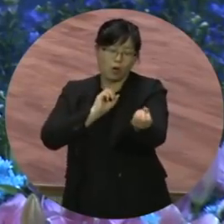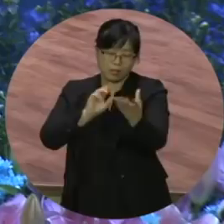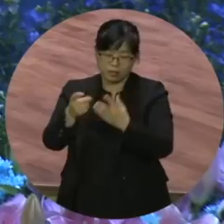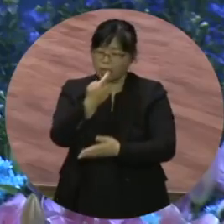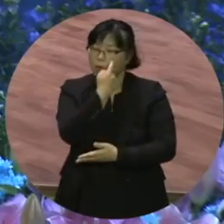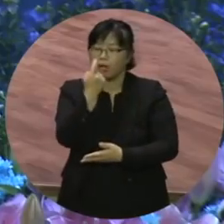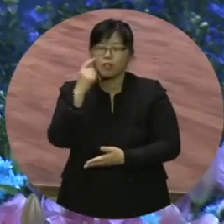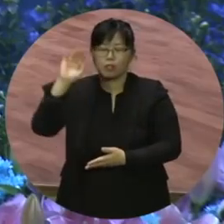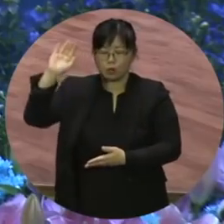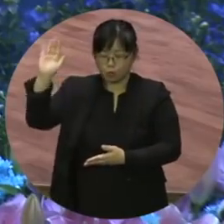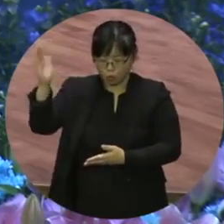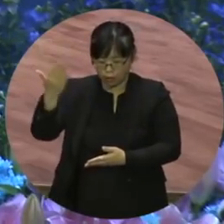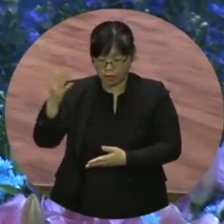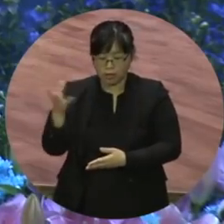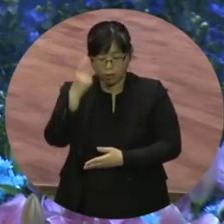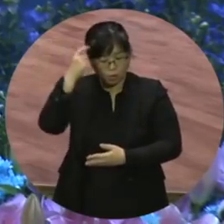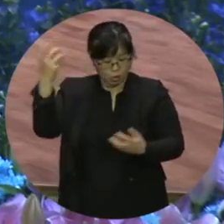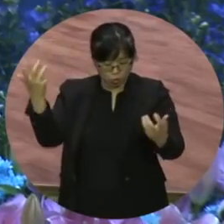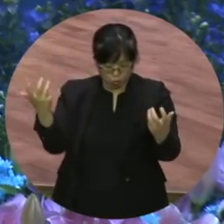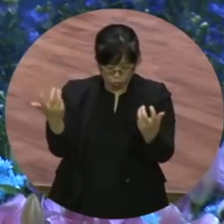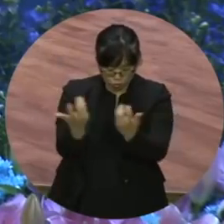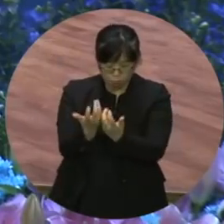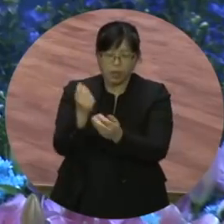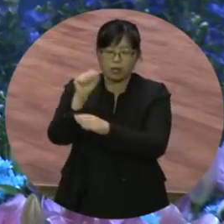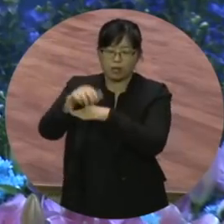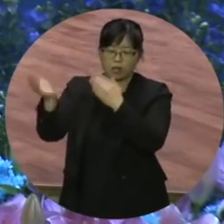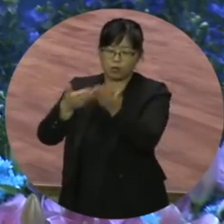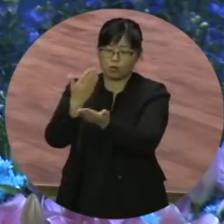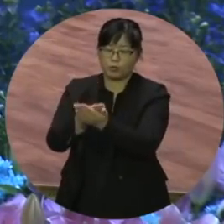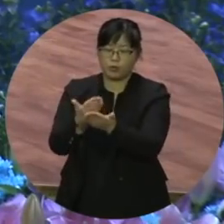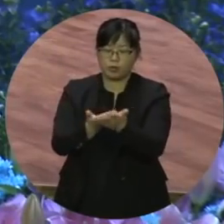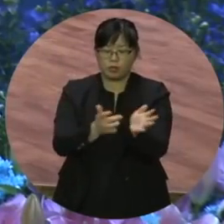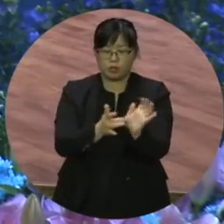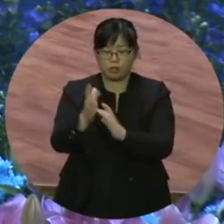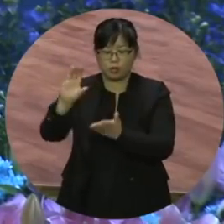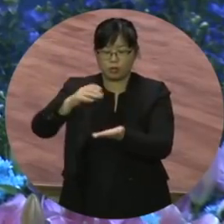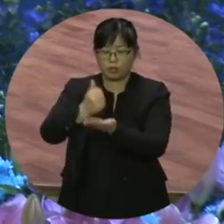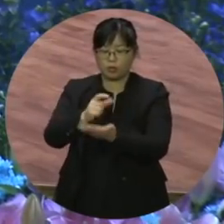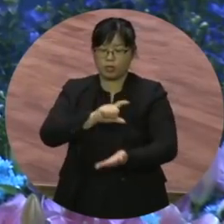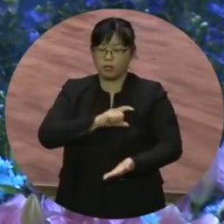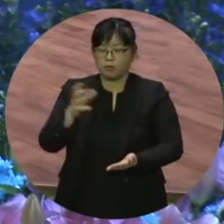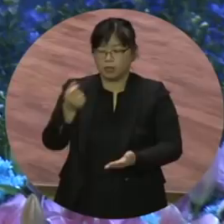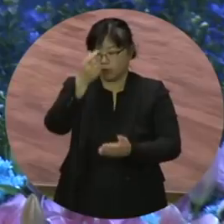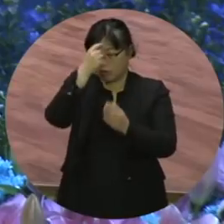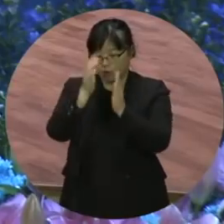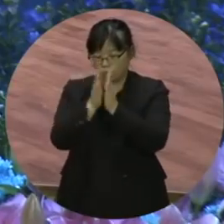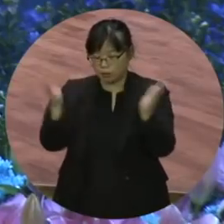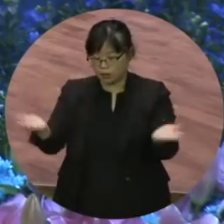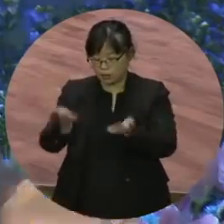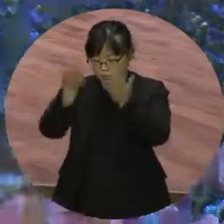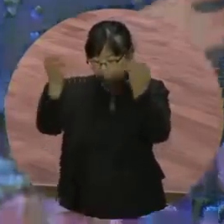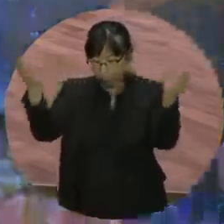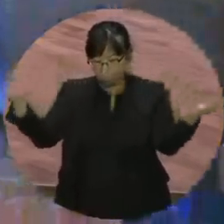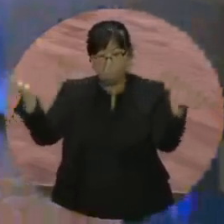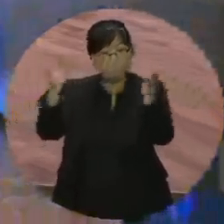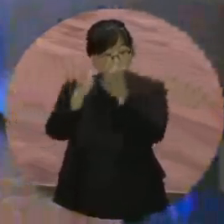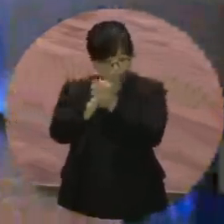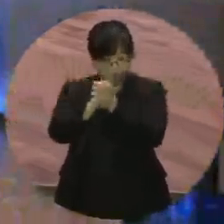충만한 예배로 축복하여 주시옵소서. 예수 그리스도 이름으로 기원하옵나이다. 아멘.